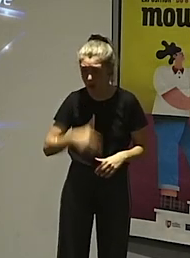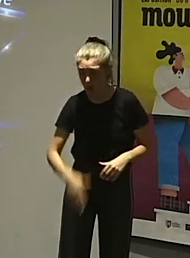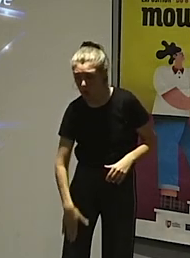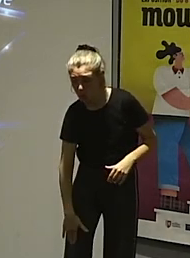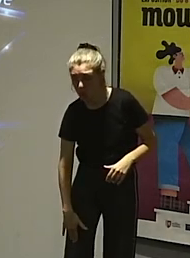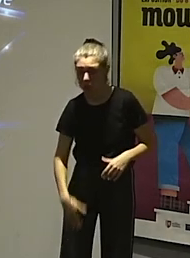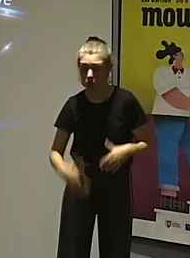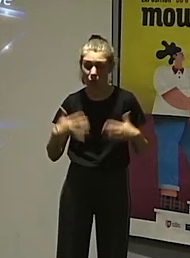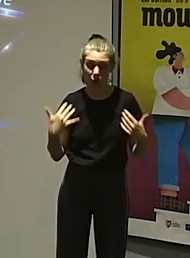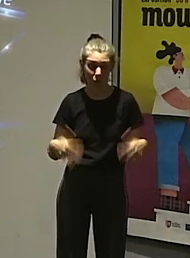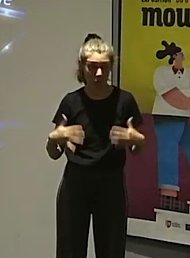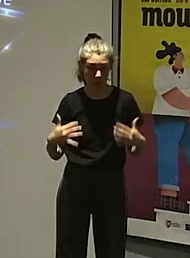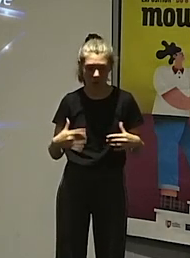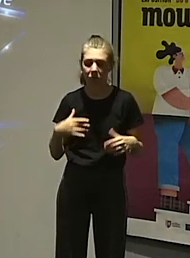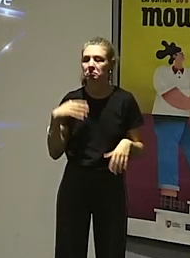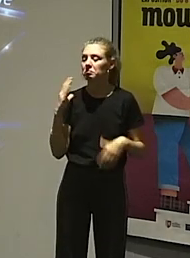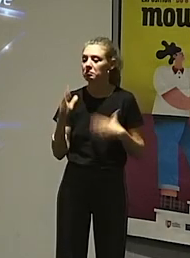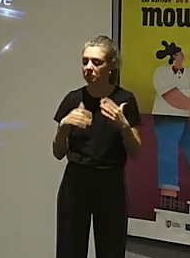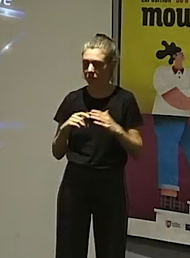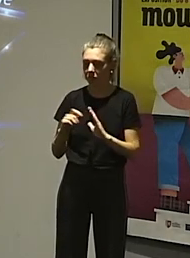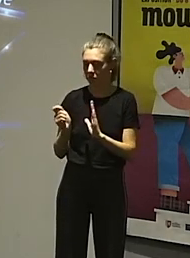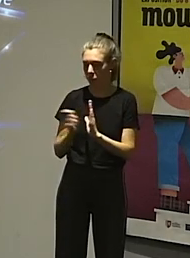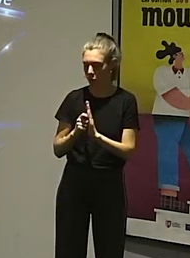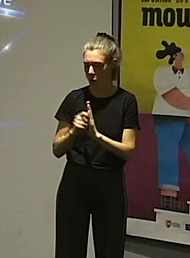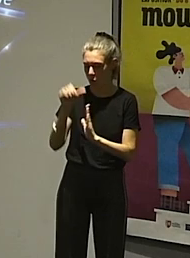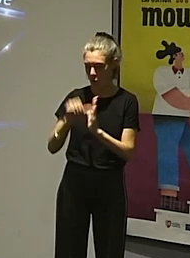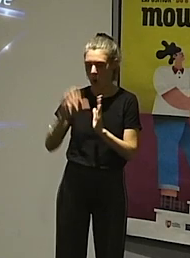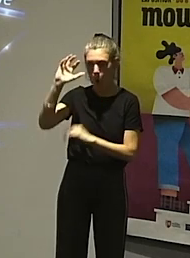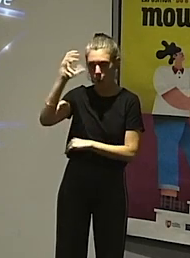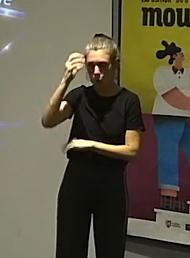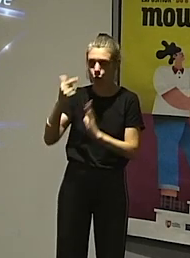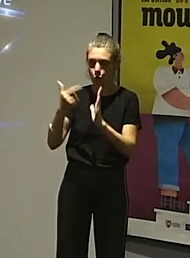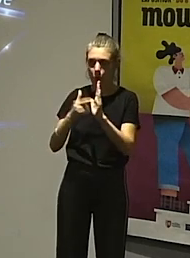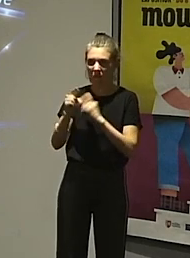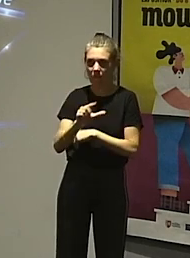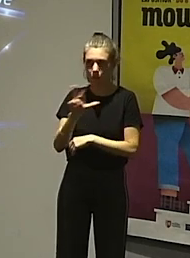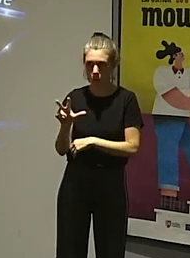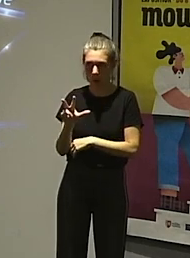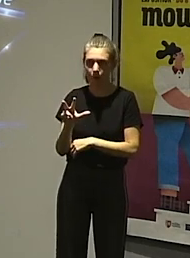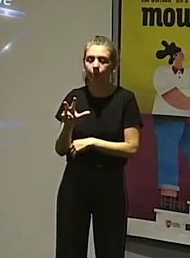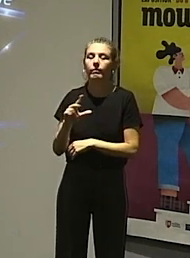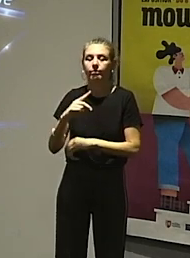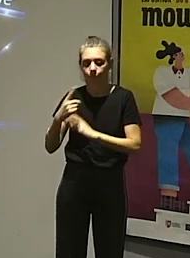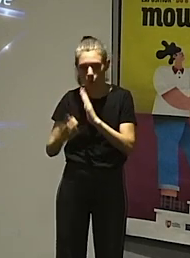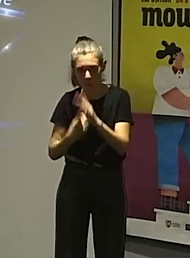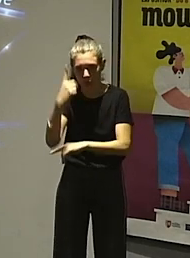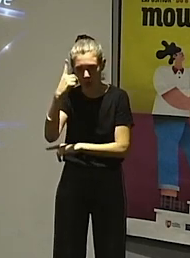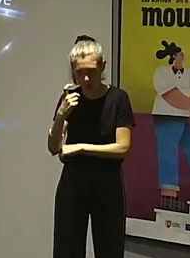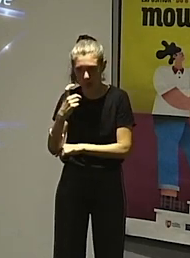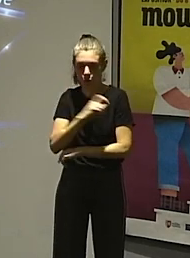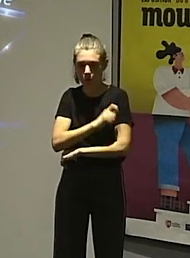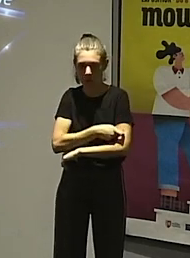Et du coup, quand j'ai repris le sport en août 2023, et du coup, en un mois, j'avais plus toutes ces douleurs et c'était